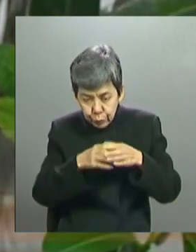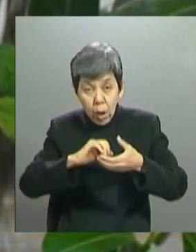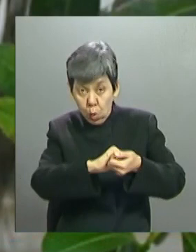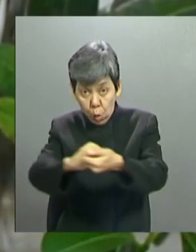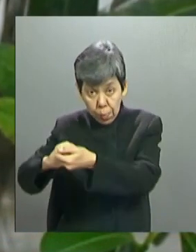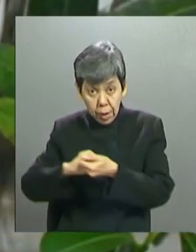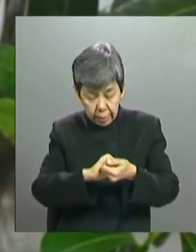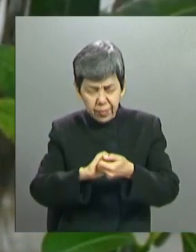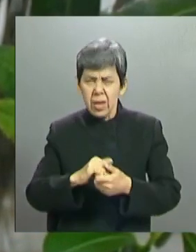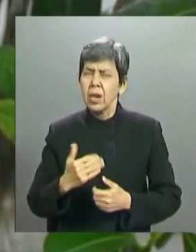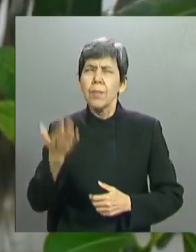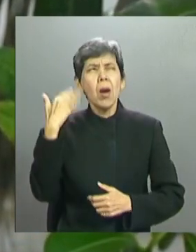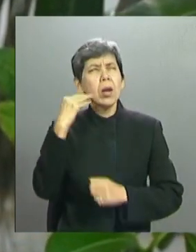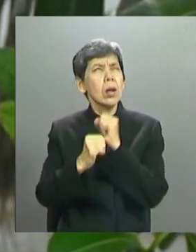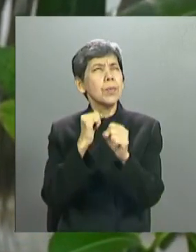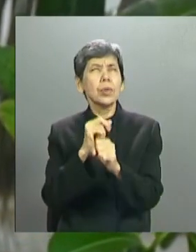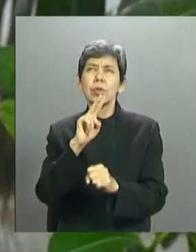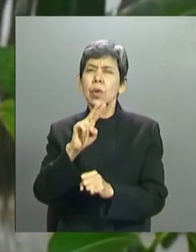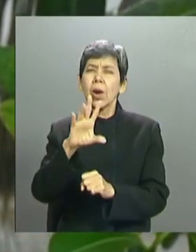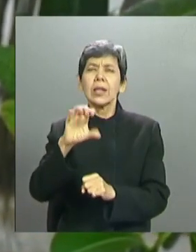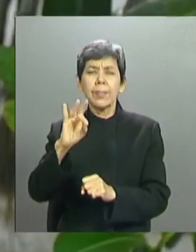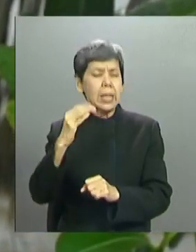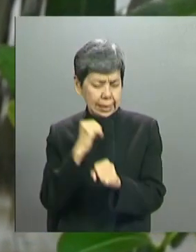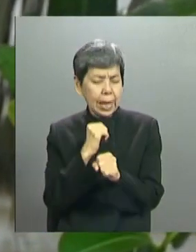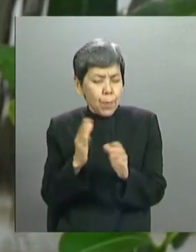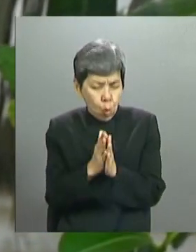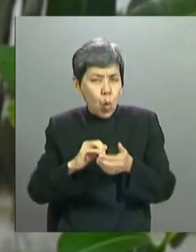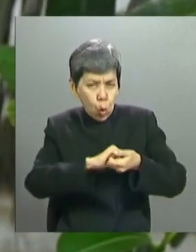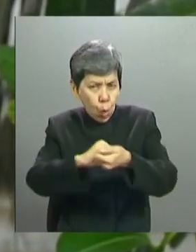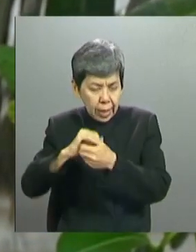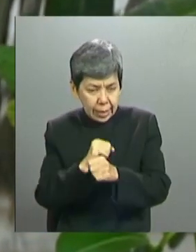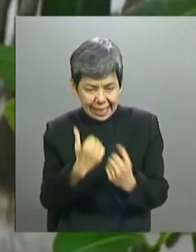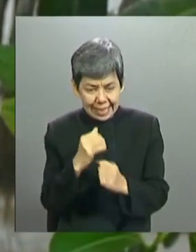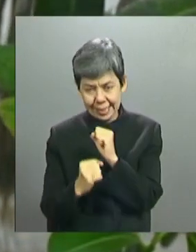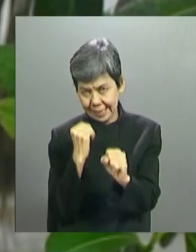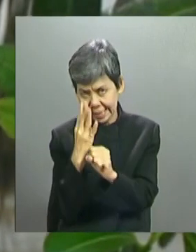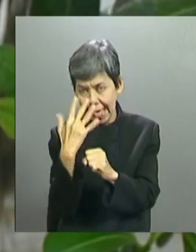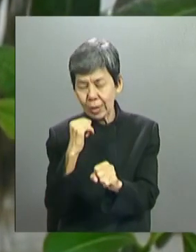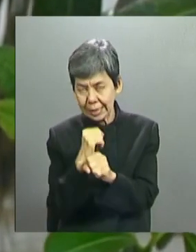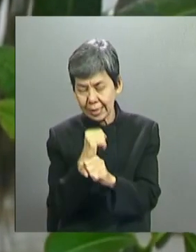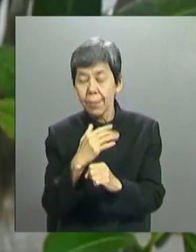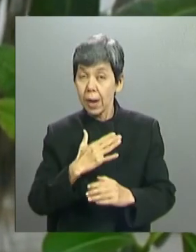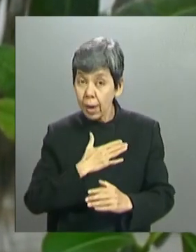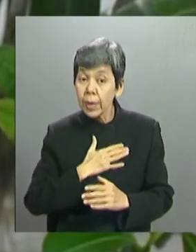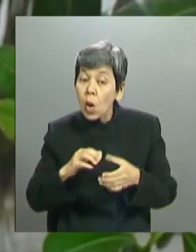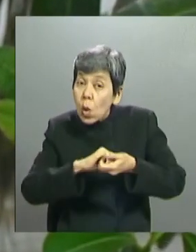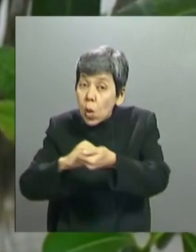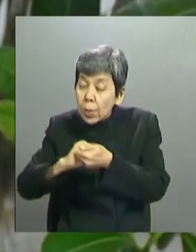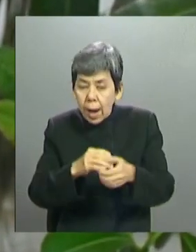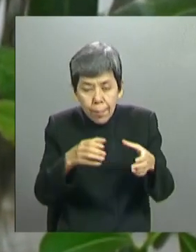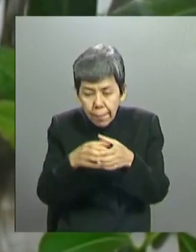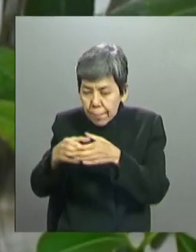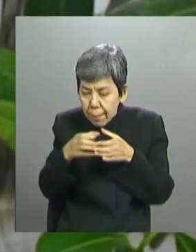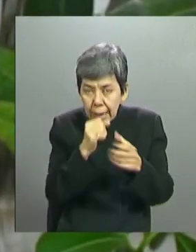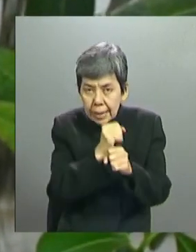ขึ้นตั้งแต่ปี2558แล้วค่ะปีนี้ก็เป็นปีที่4แล้วค่ะแล้วก็ทำร่วมกันหลายๆคณะ